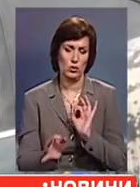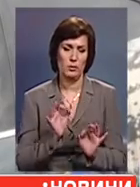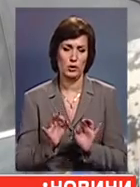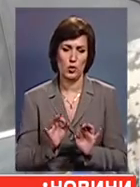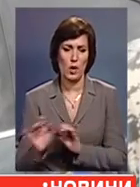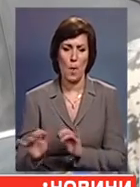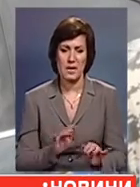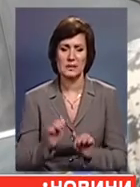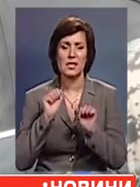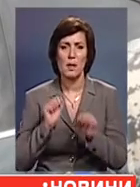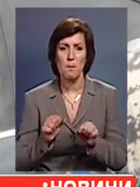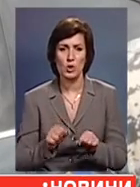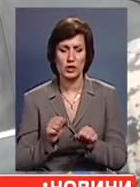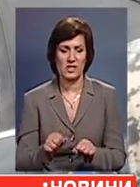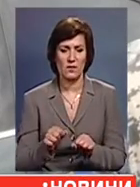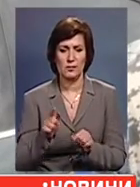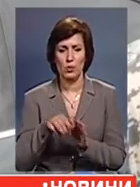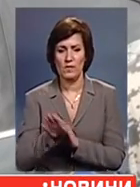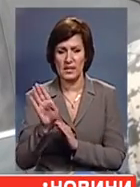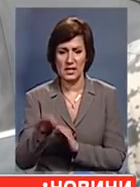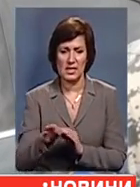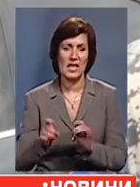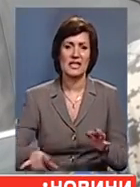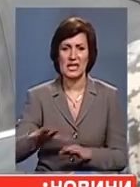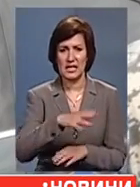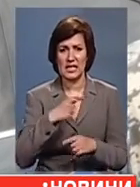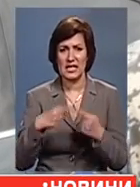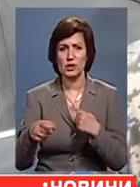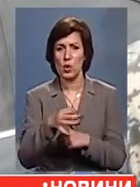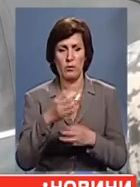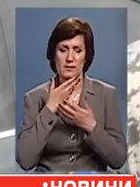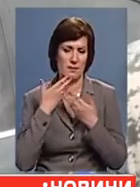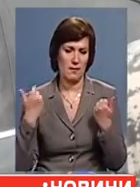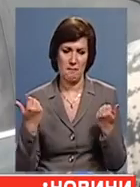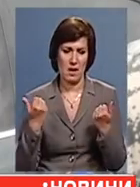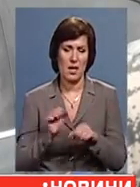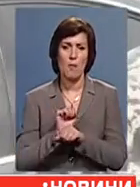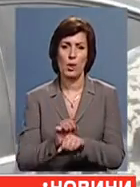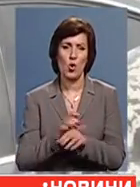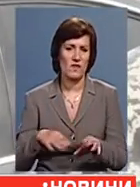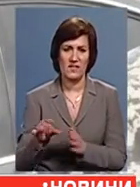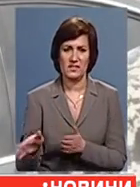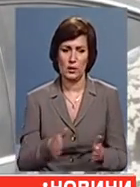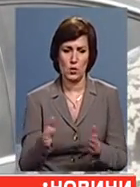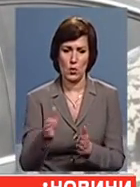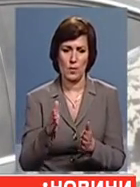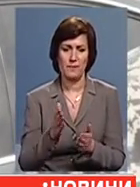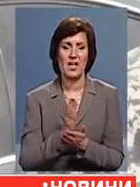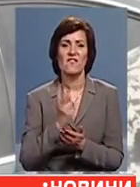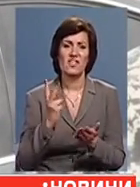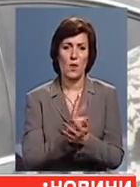і можливості йому відійти на територію інших областей немає, тому що блоковані всі дороги, перебуває в двійному